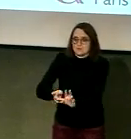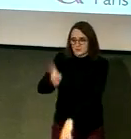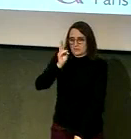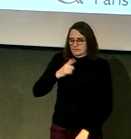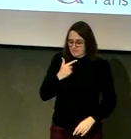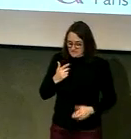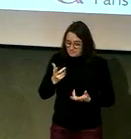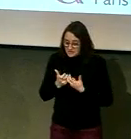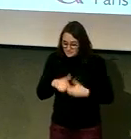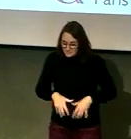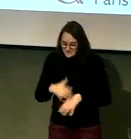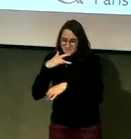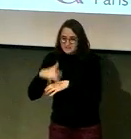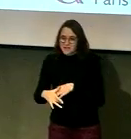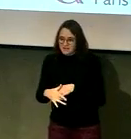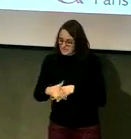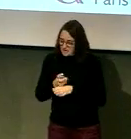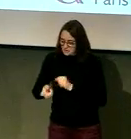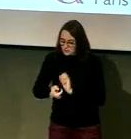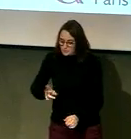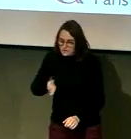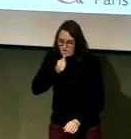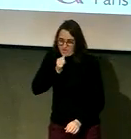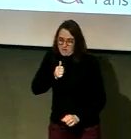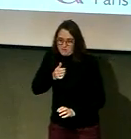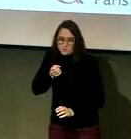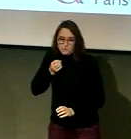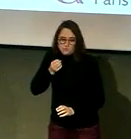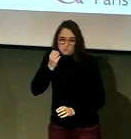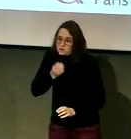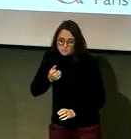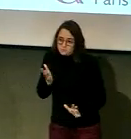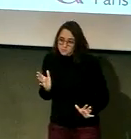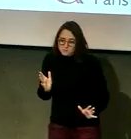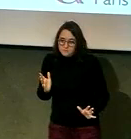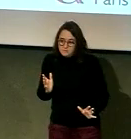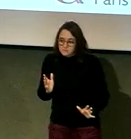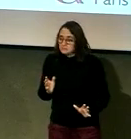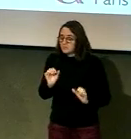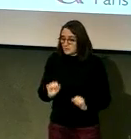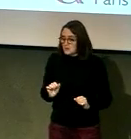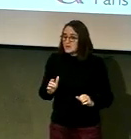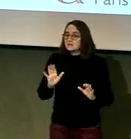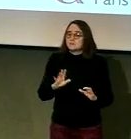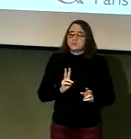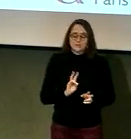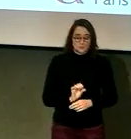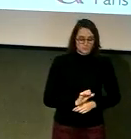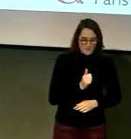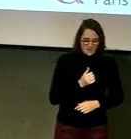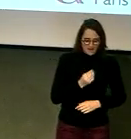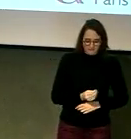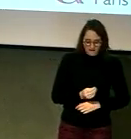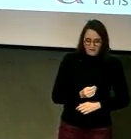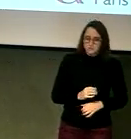de consommation très régulière, voire quotidienne. Et du coup, peut-être que le premier enfant a